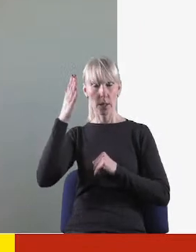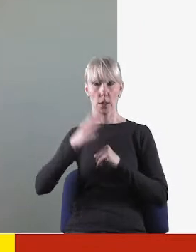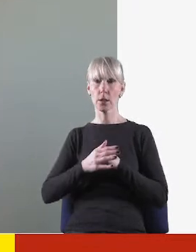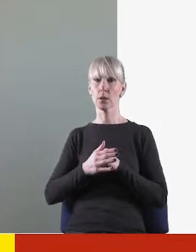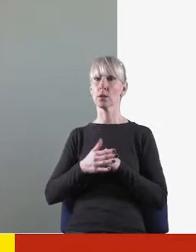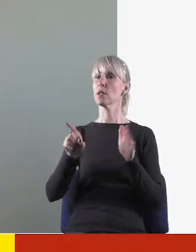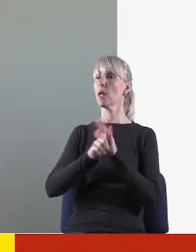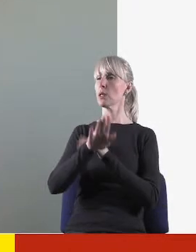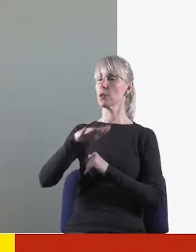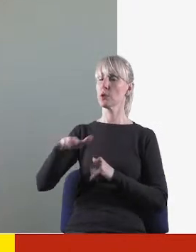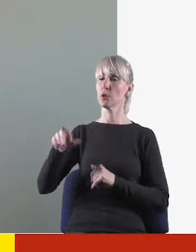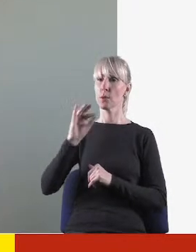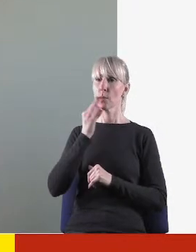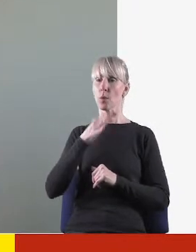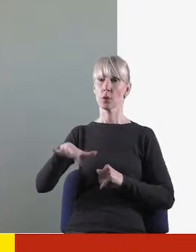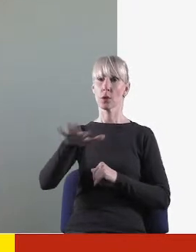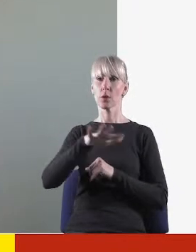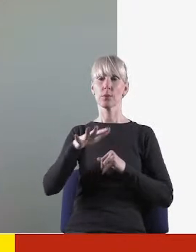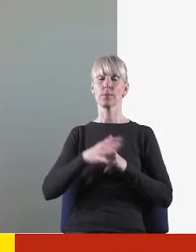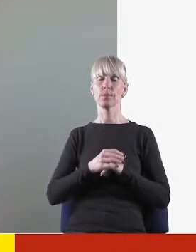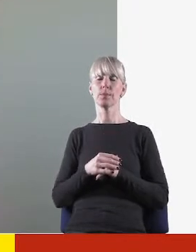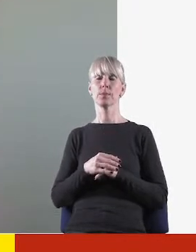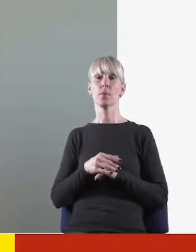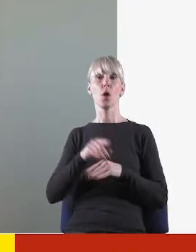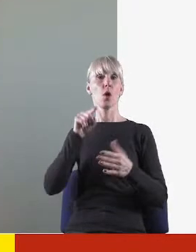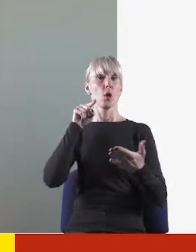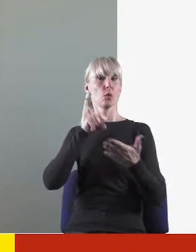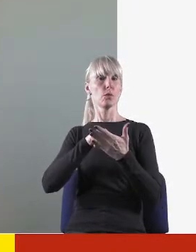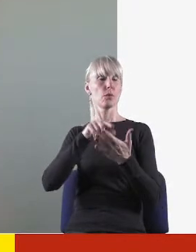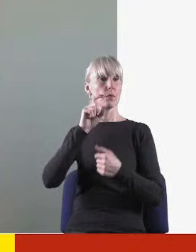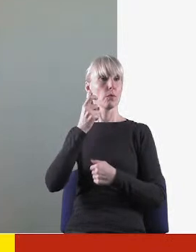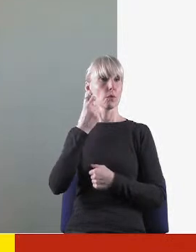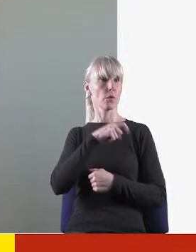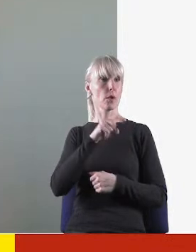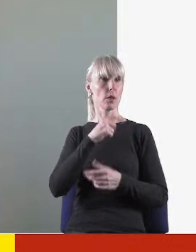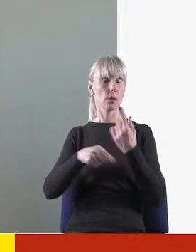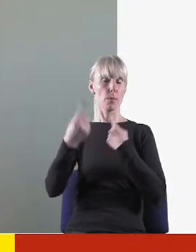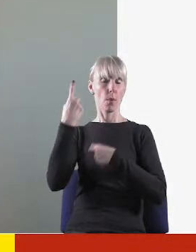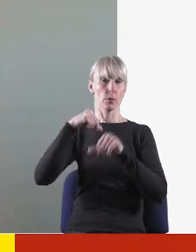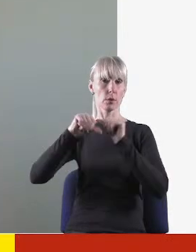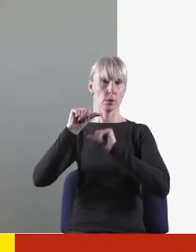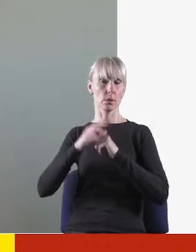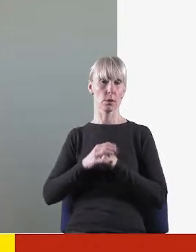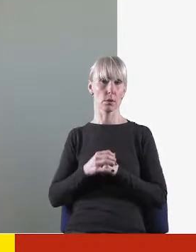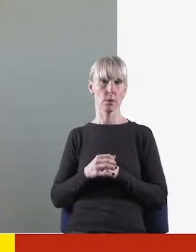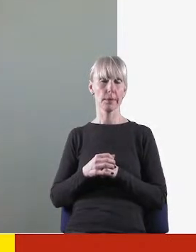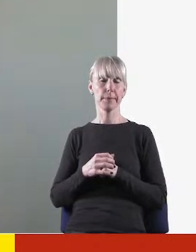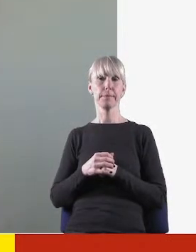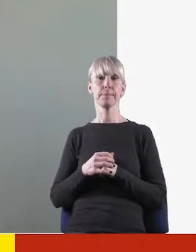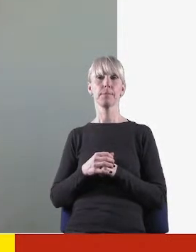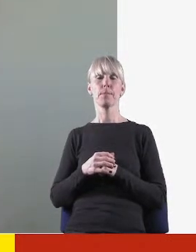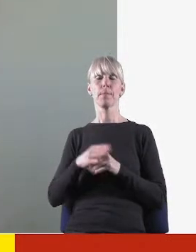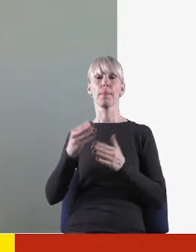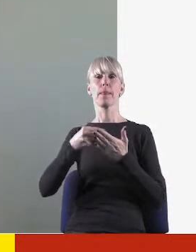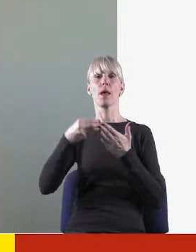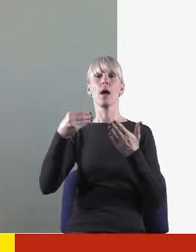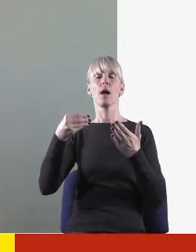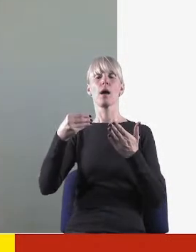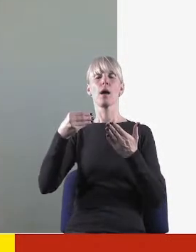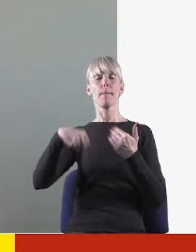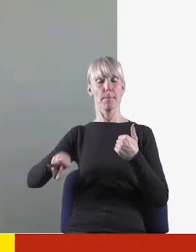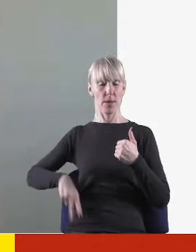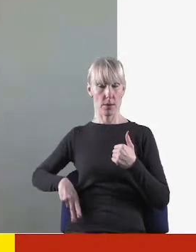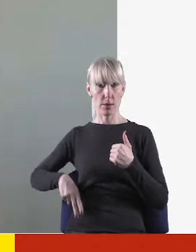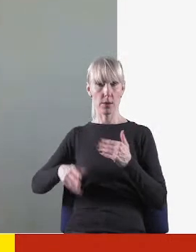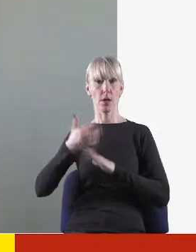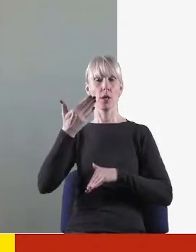młodzieżą. W kwietniu ubiegłego roku Ministerstwo Funduszy i Polityki Regionalnej